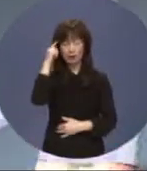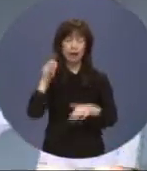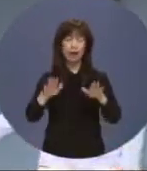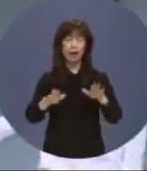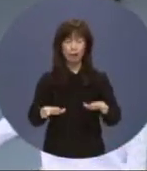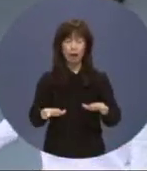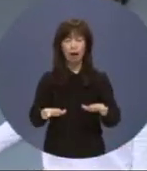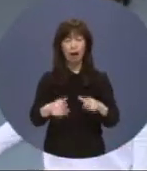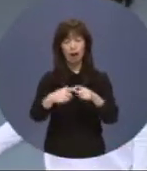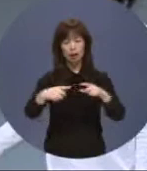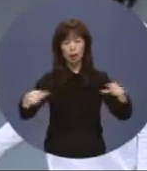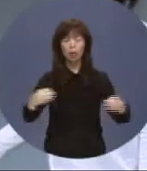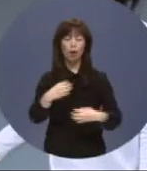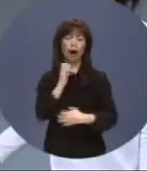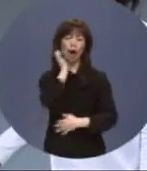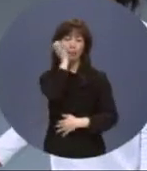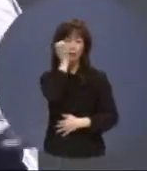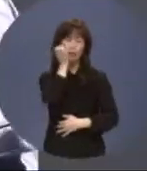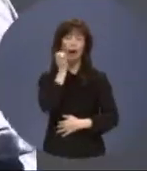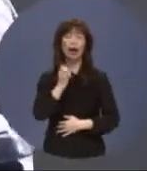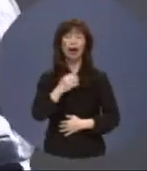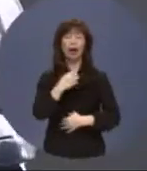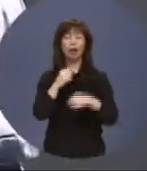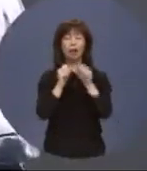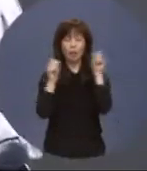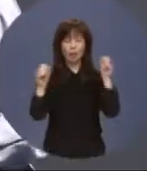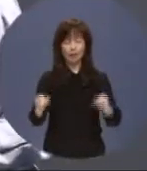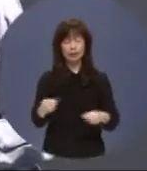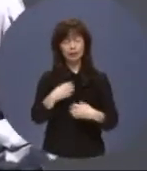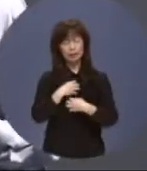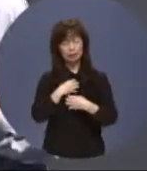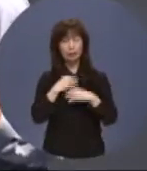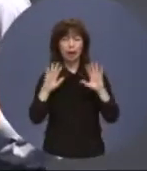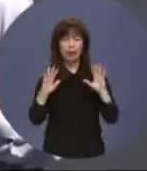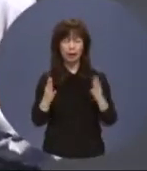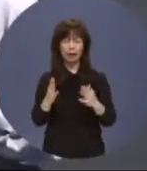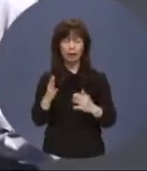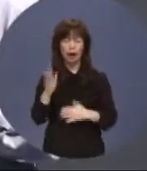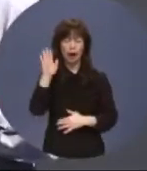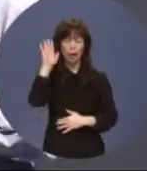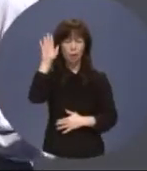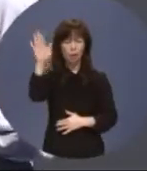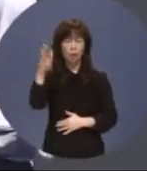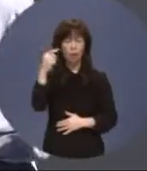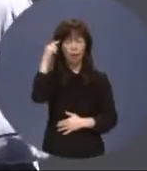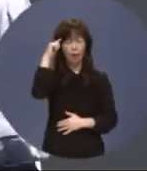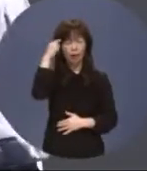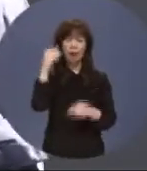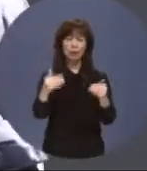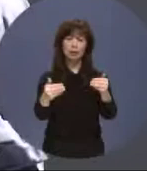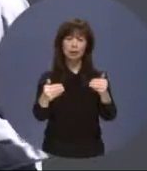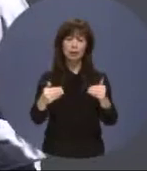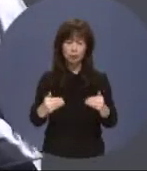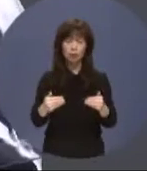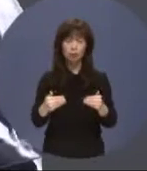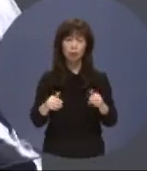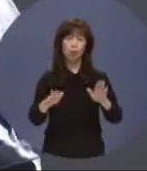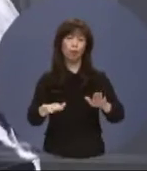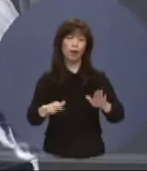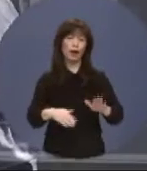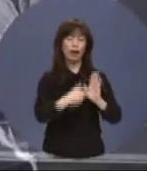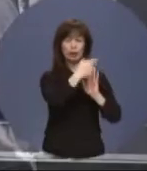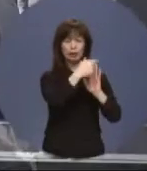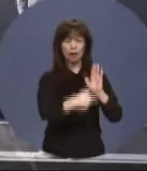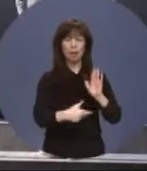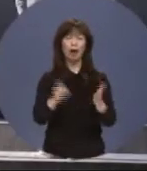水に恵まれている日本も、今後は水のことをもっと考えないといけないという思いで、